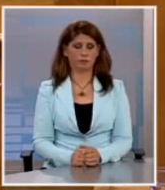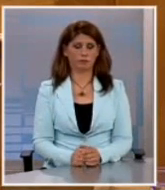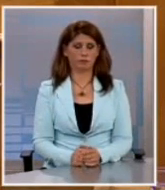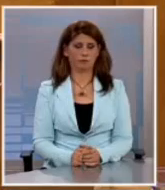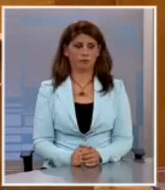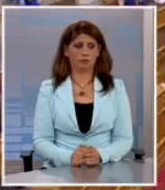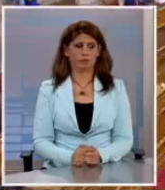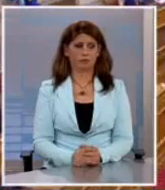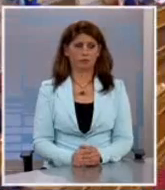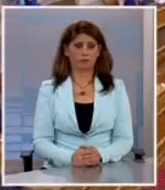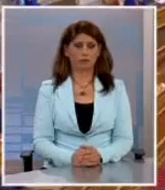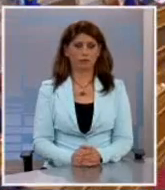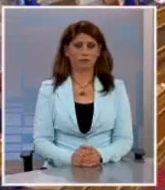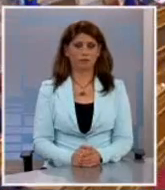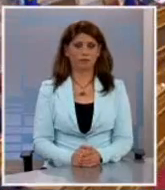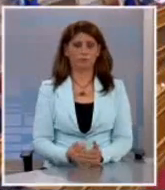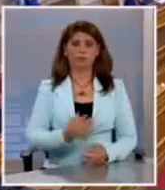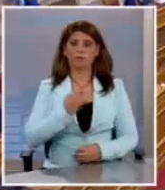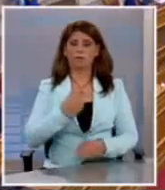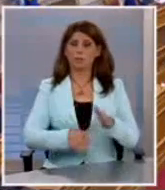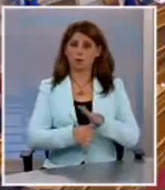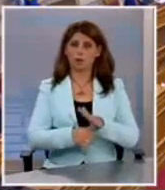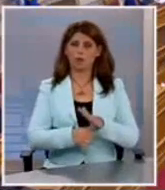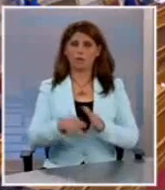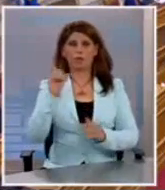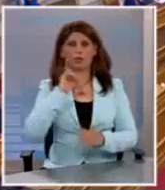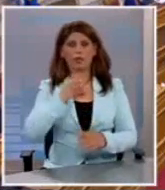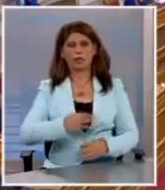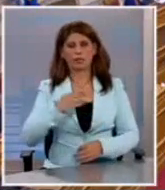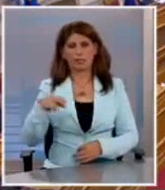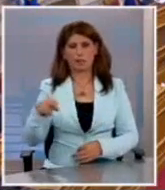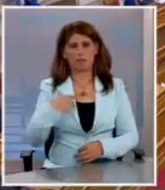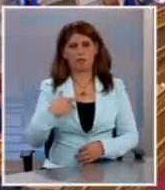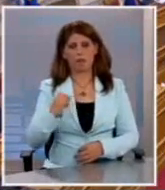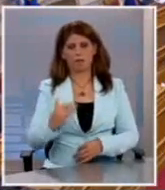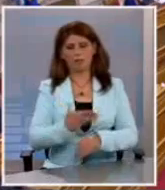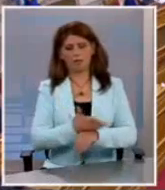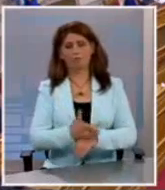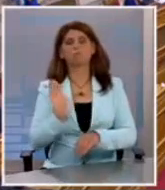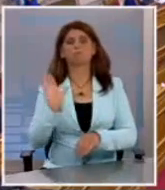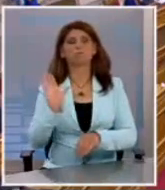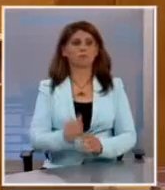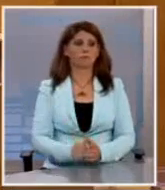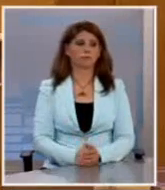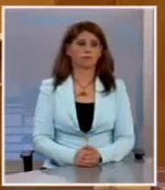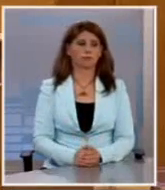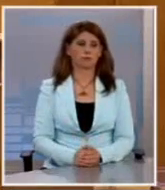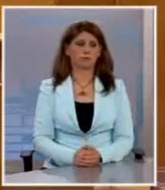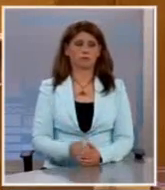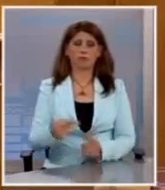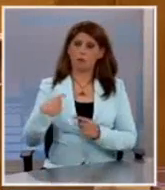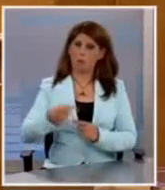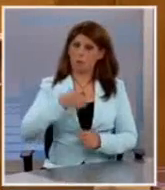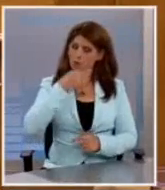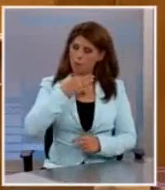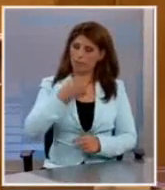Κύριε Πρόεδρε, μαζέψτε το τέλος. Κυρίες και κύριοι συνάδελφοι, δεν πρόκειται εγώ να καθυστερήσω παραπάνω το σώμα και θα δώσω τον λόγο στον επόμενο